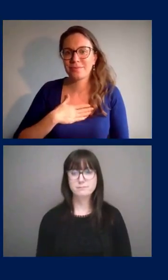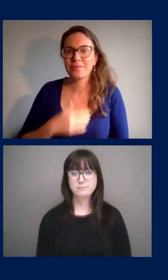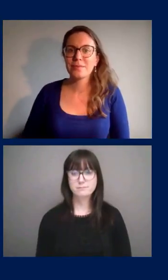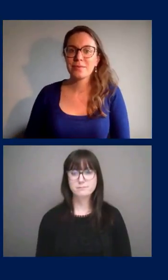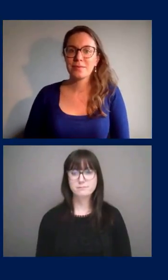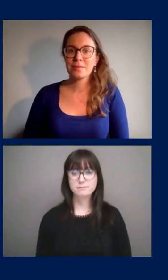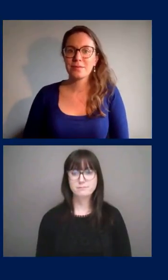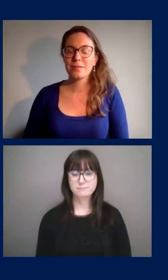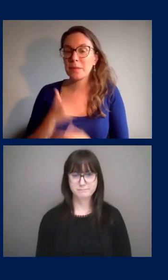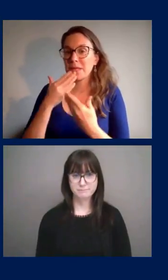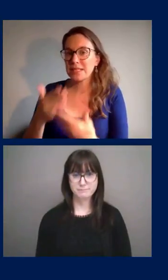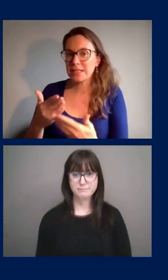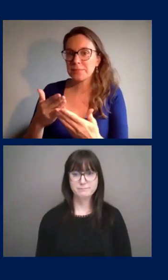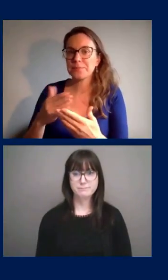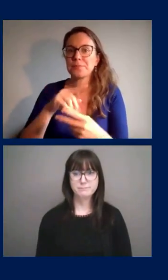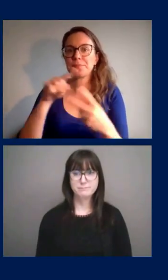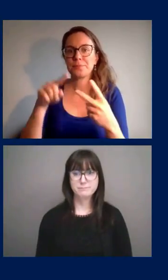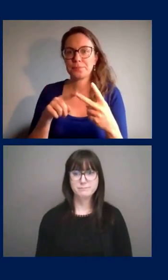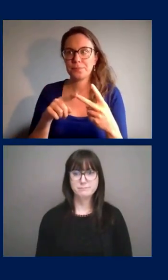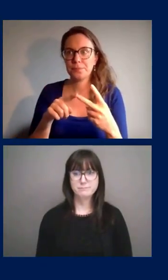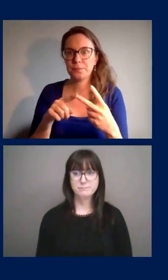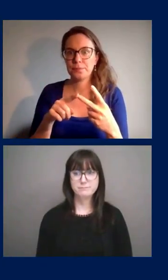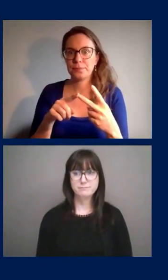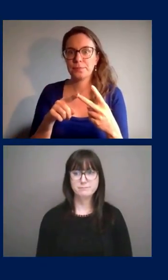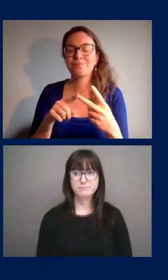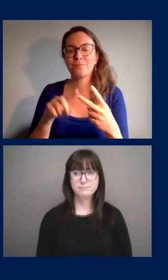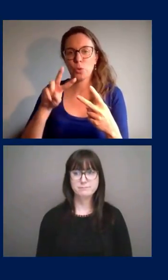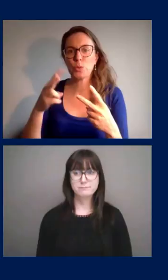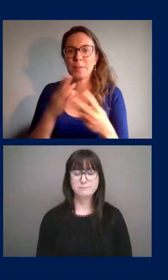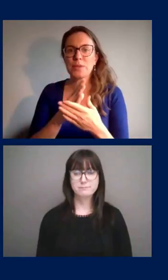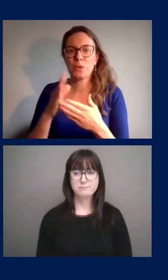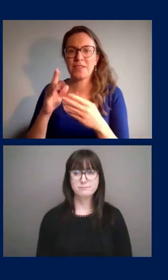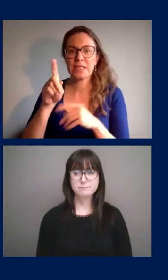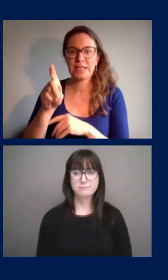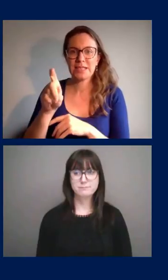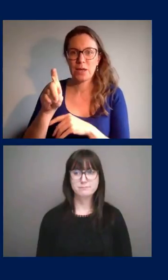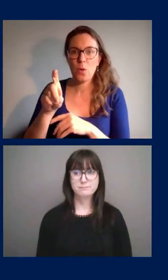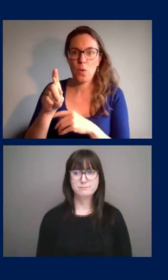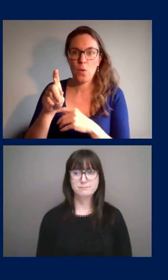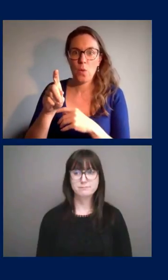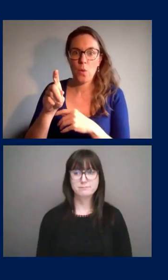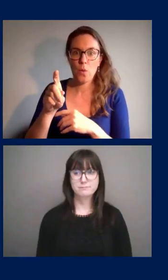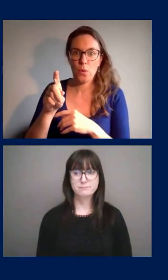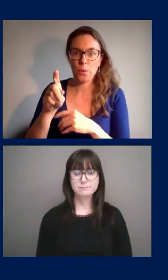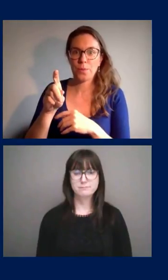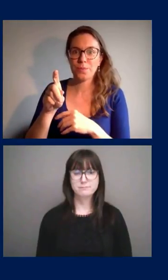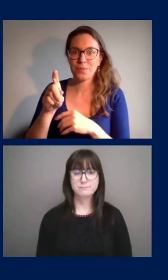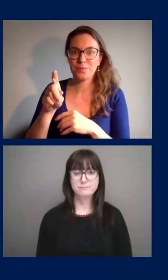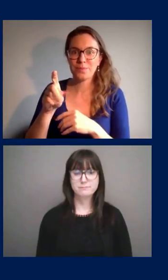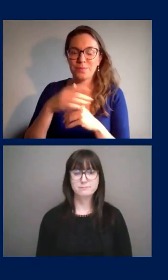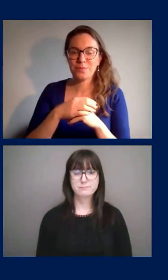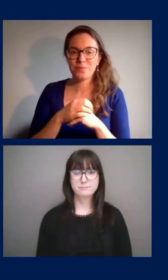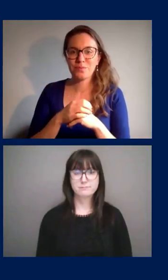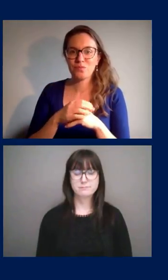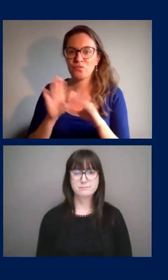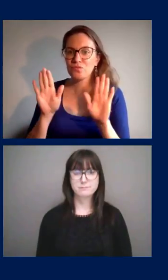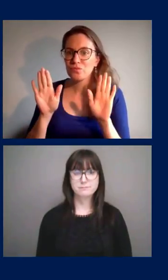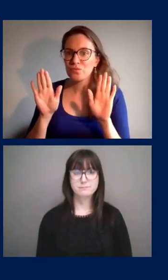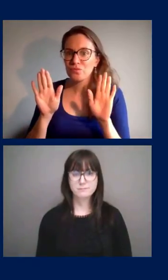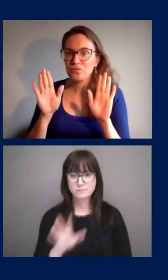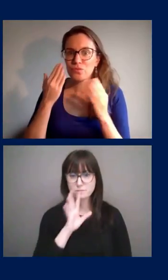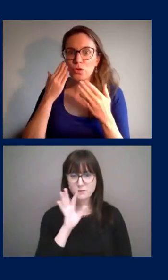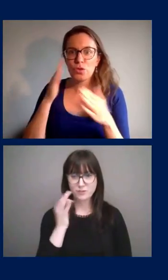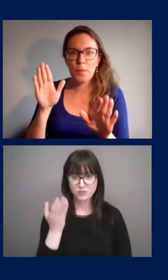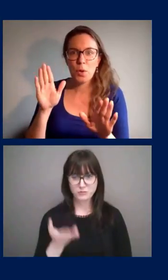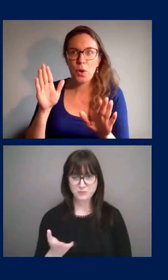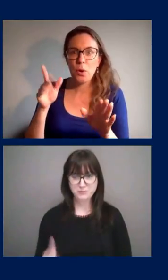Merci et puis l'autre question que je voulais vous poser c'est je sais pas si ça fait partie des choses que